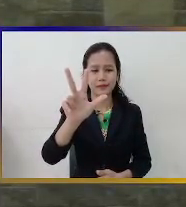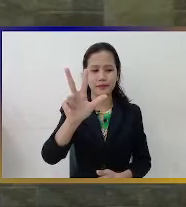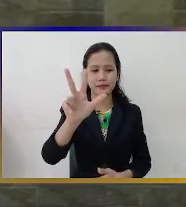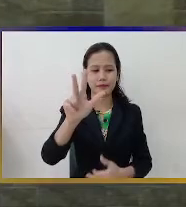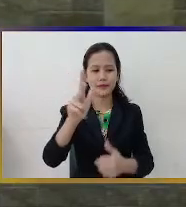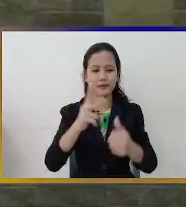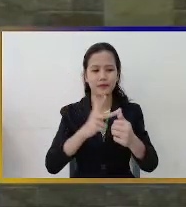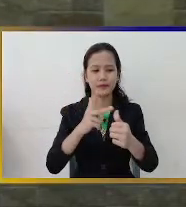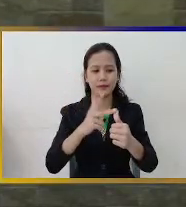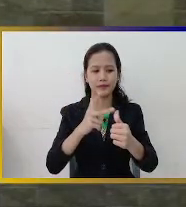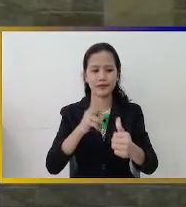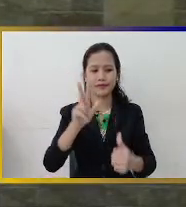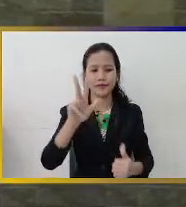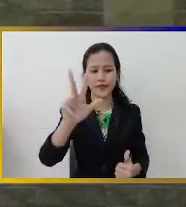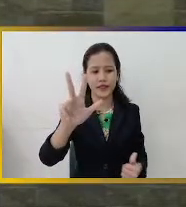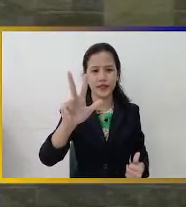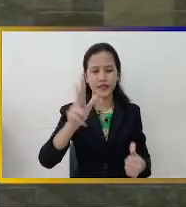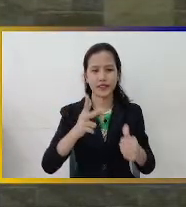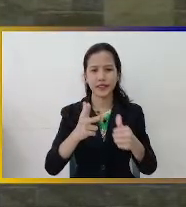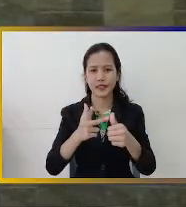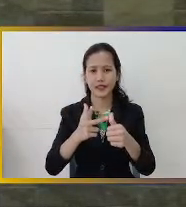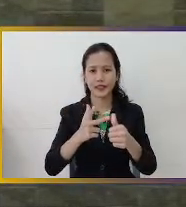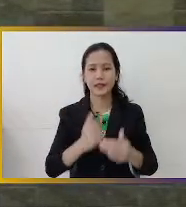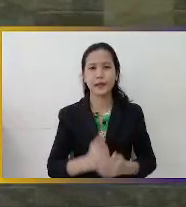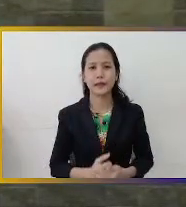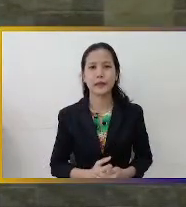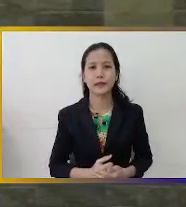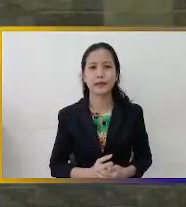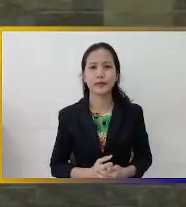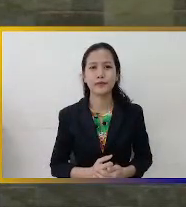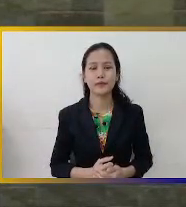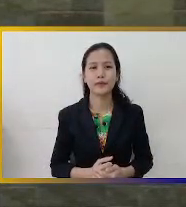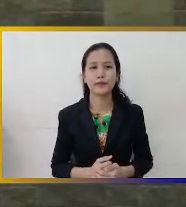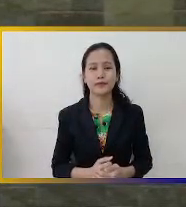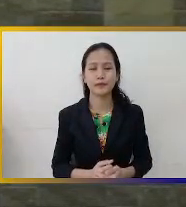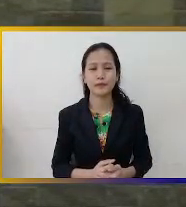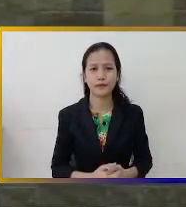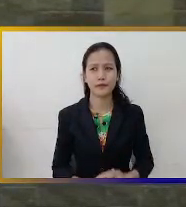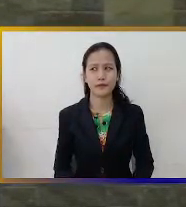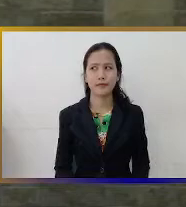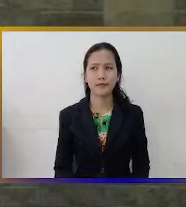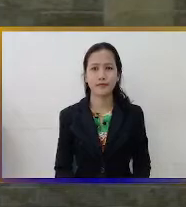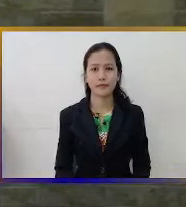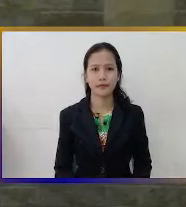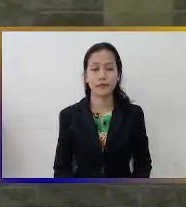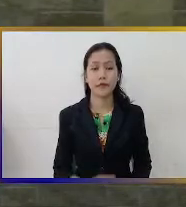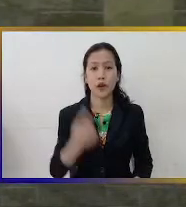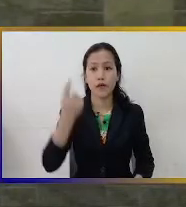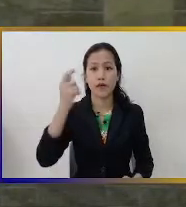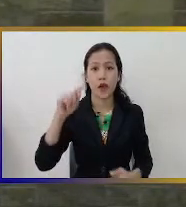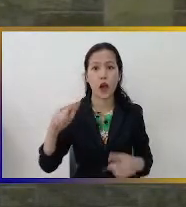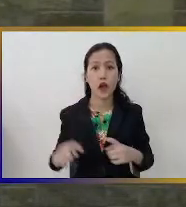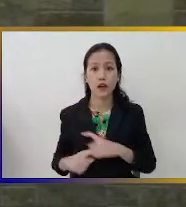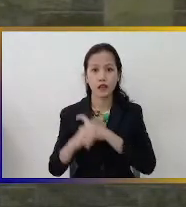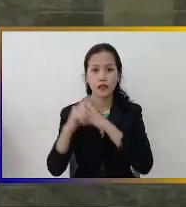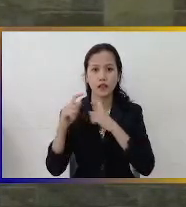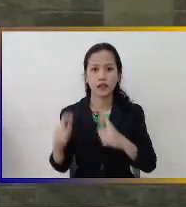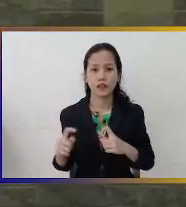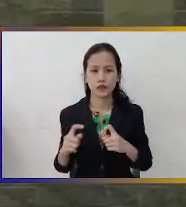the third one na dinidil po dito ni Prophet Micah during his ministry is the sin of